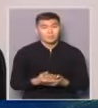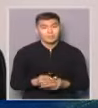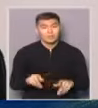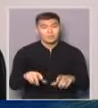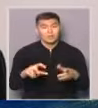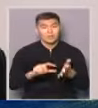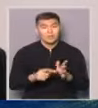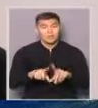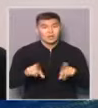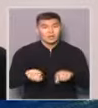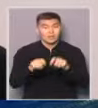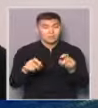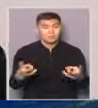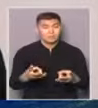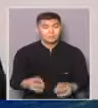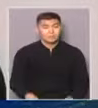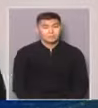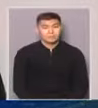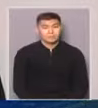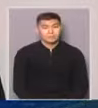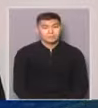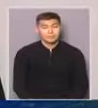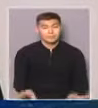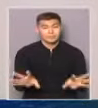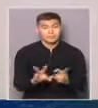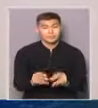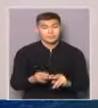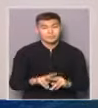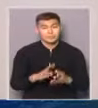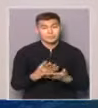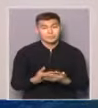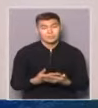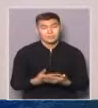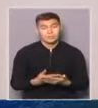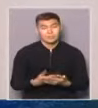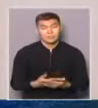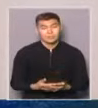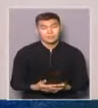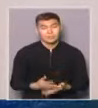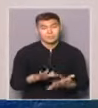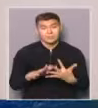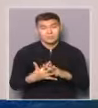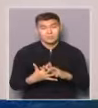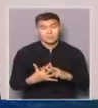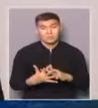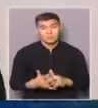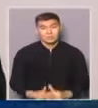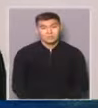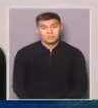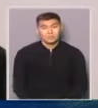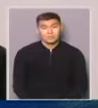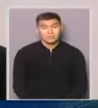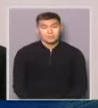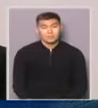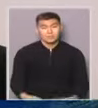ашылса деген бір тілектері болды. Сонымен қатар жаңағы ауданның